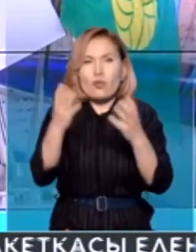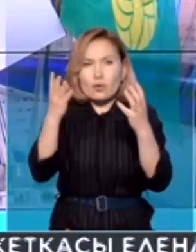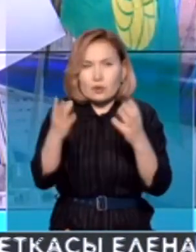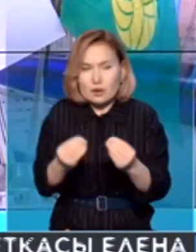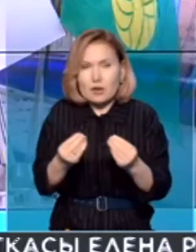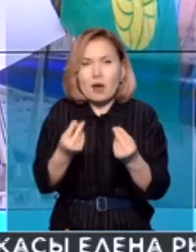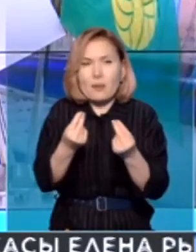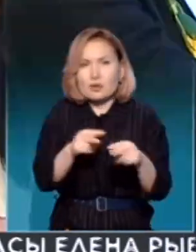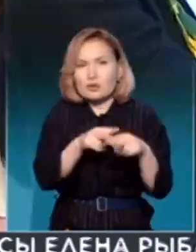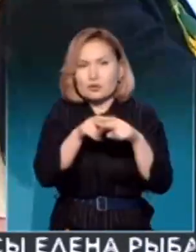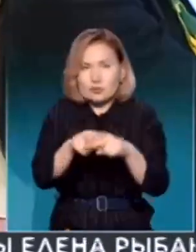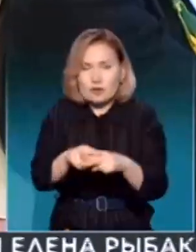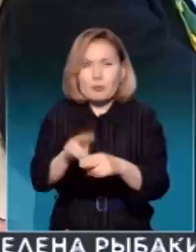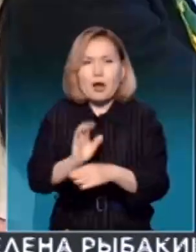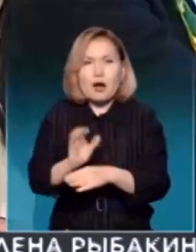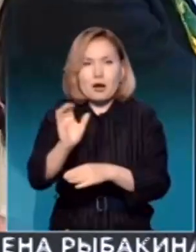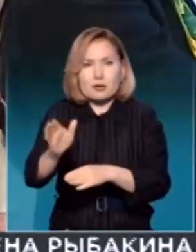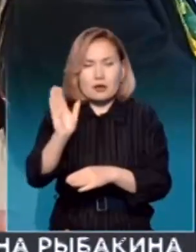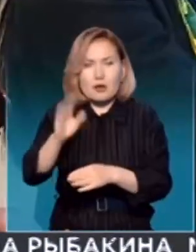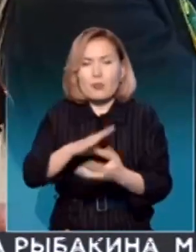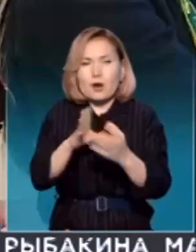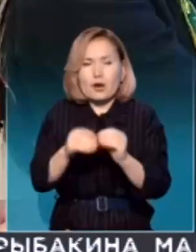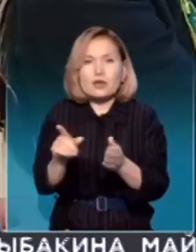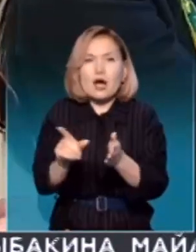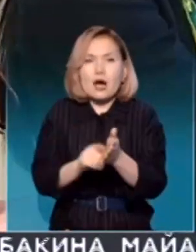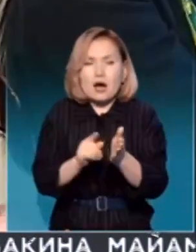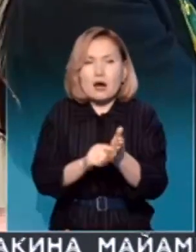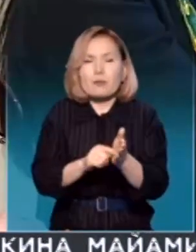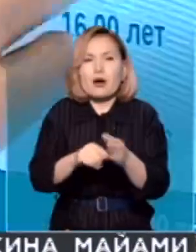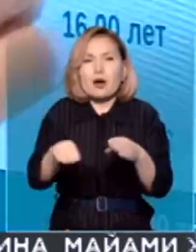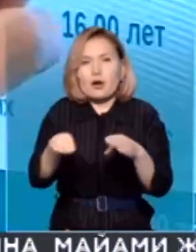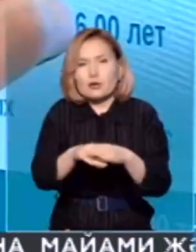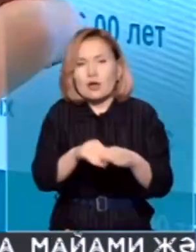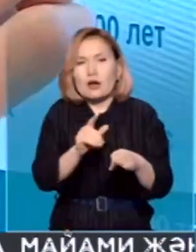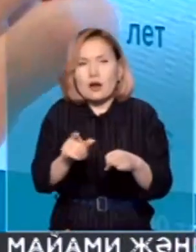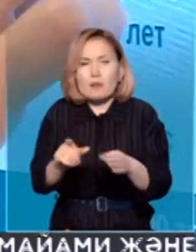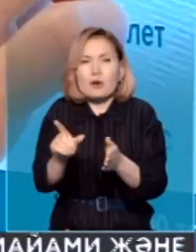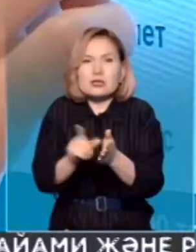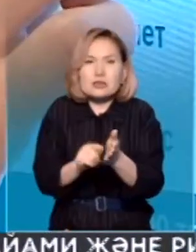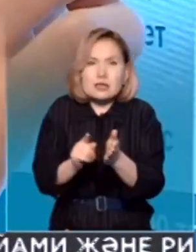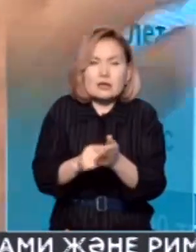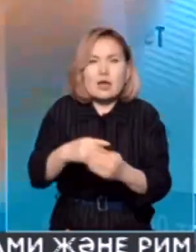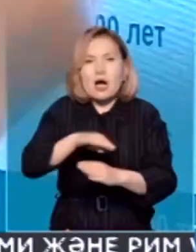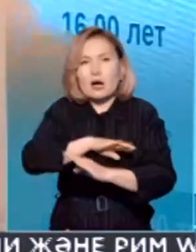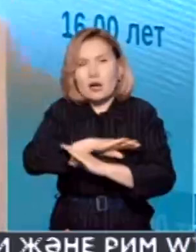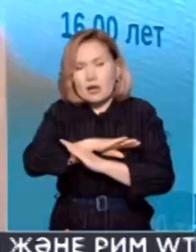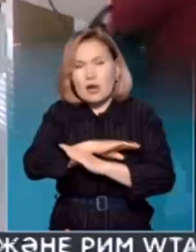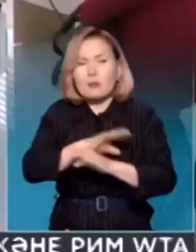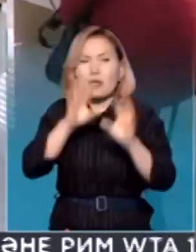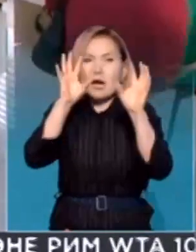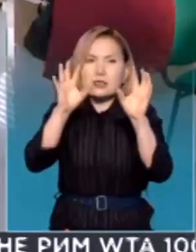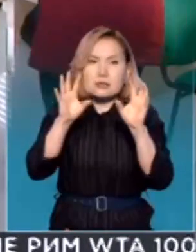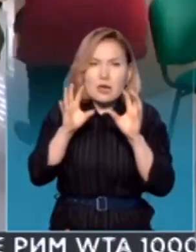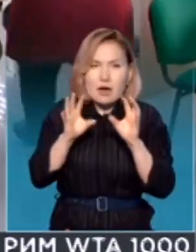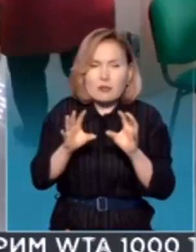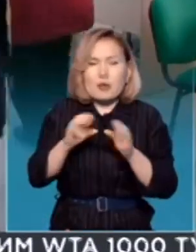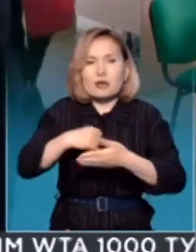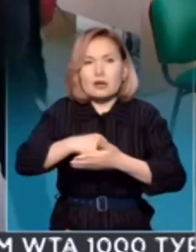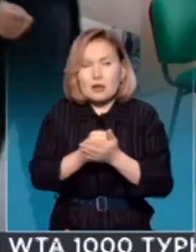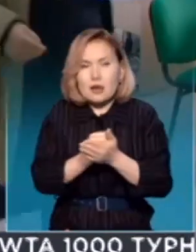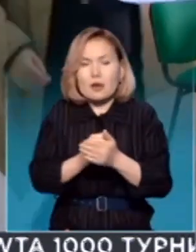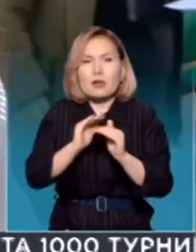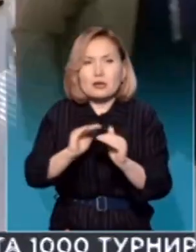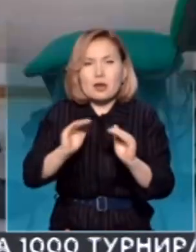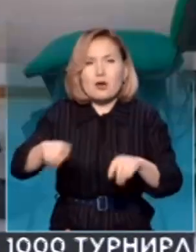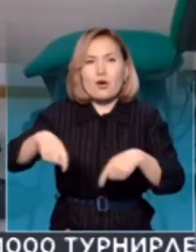ішінде жасалады. Салымшы немесе зейнеткер қайтыс болған жағдайда заң әлде өсиет бойынша қаржыны мұрагер